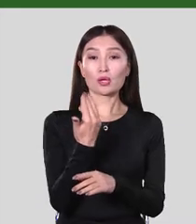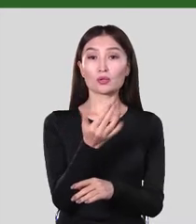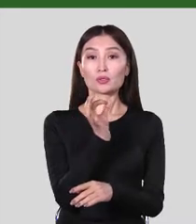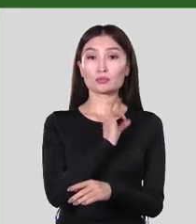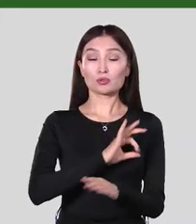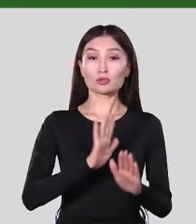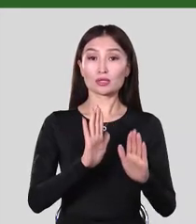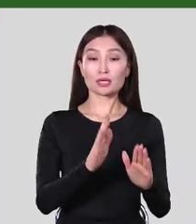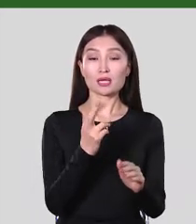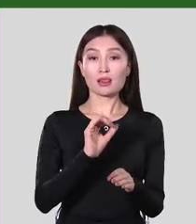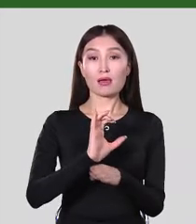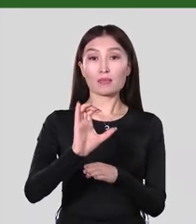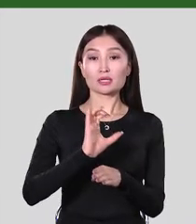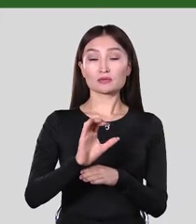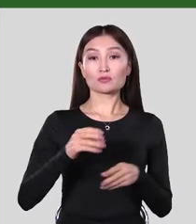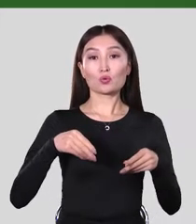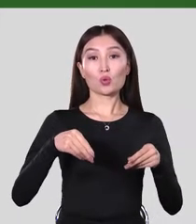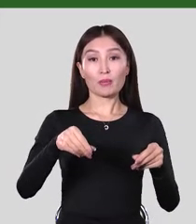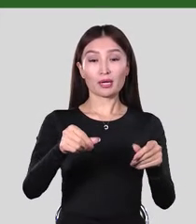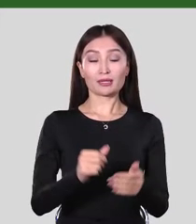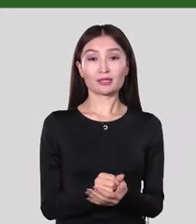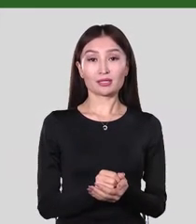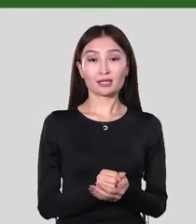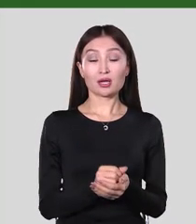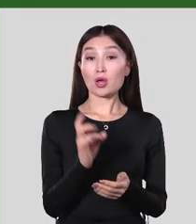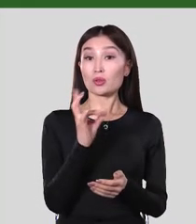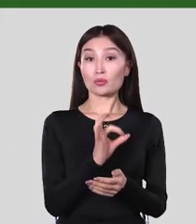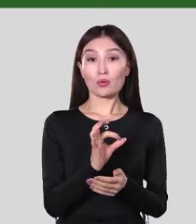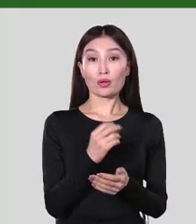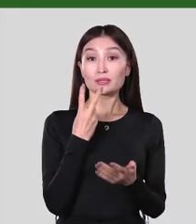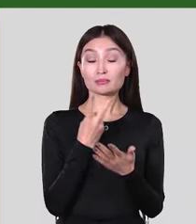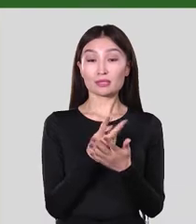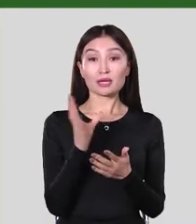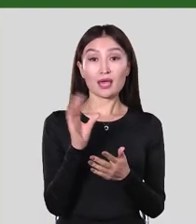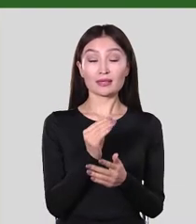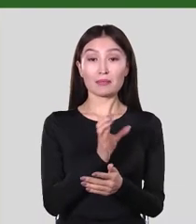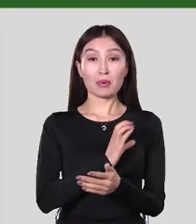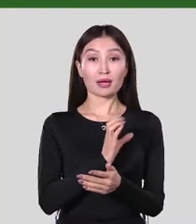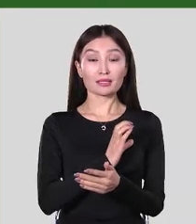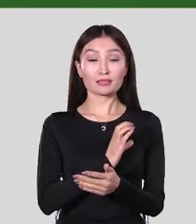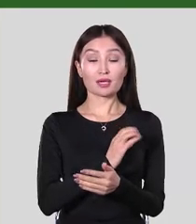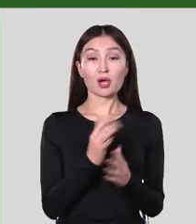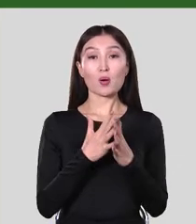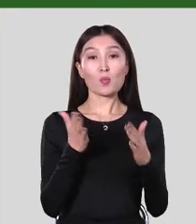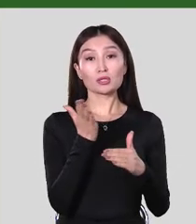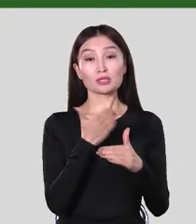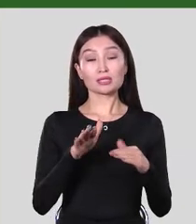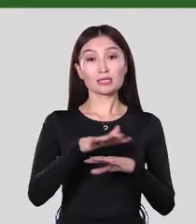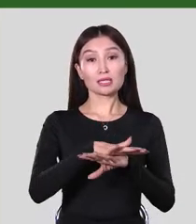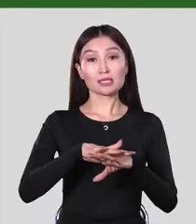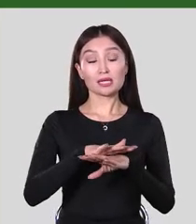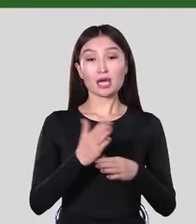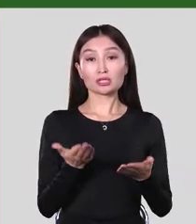используют также для производства удобрений. Однако, несмотря на все эти богатства, большая часть